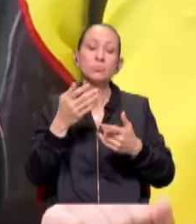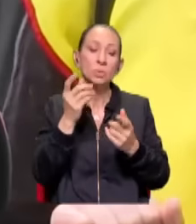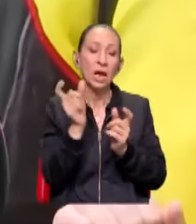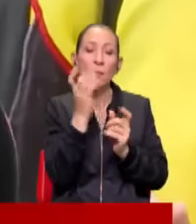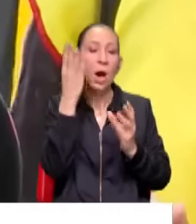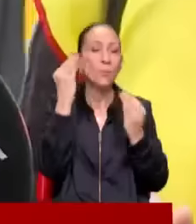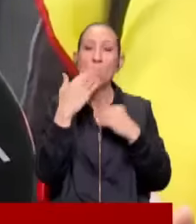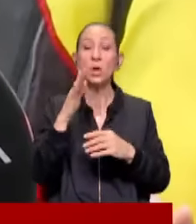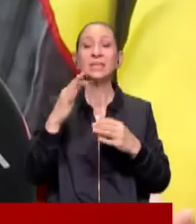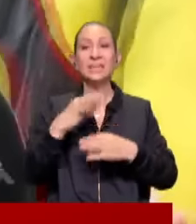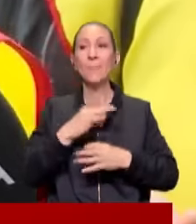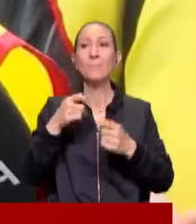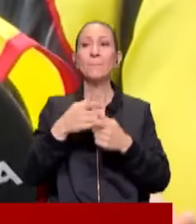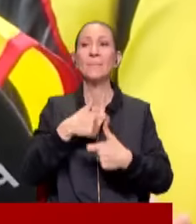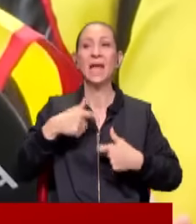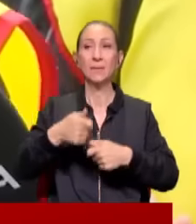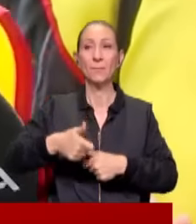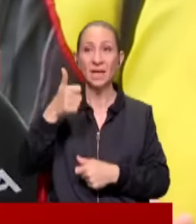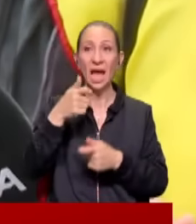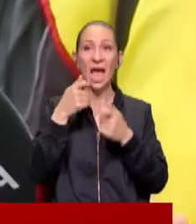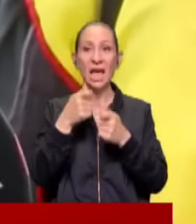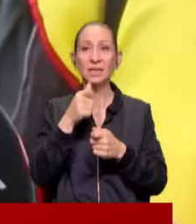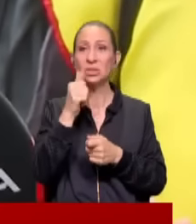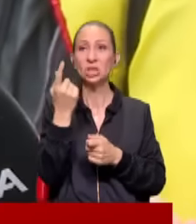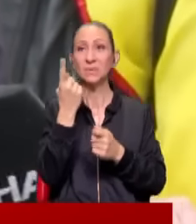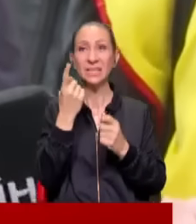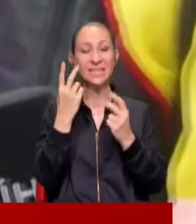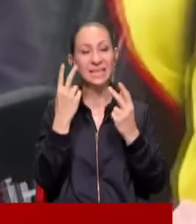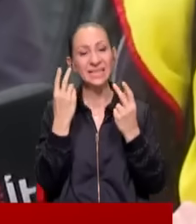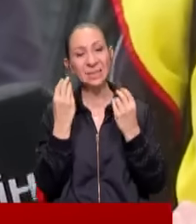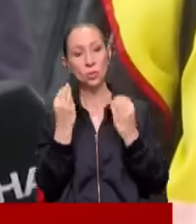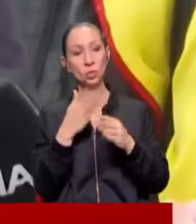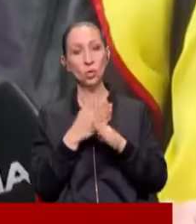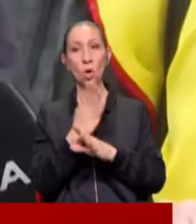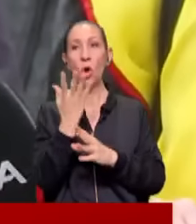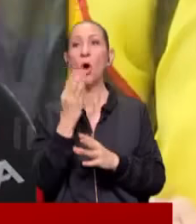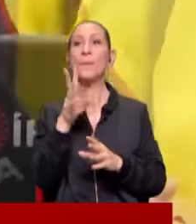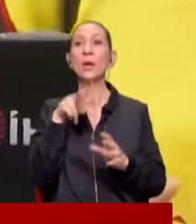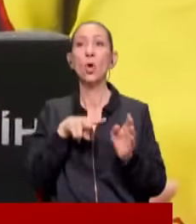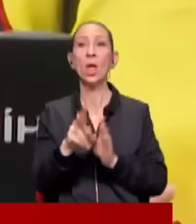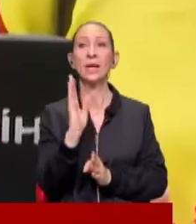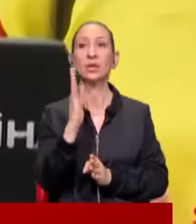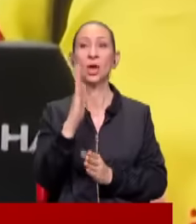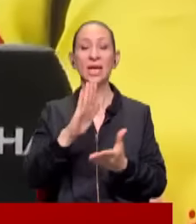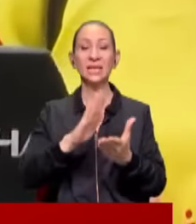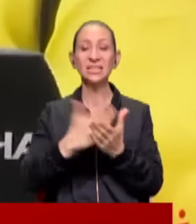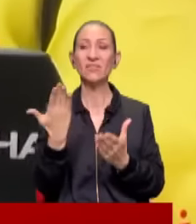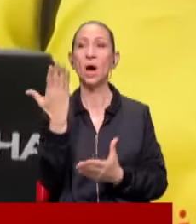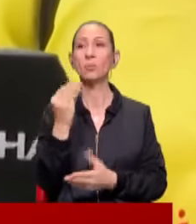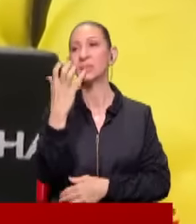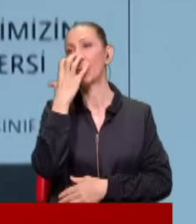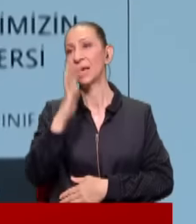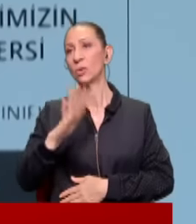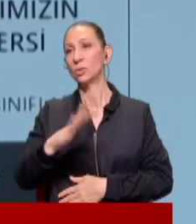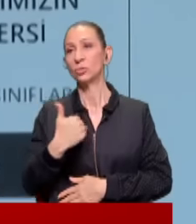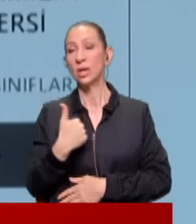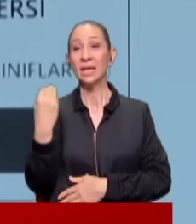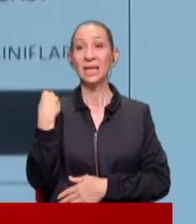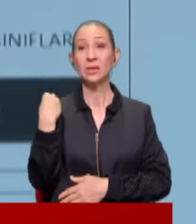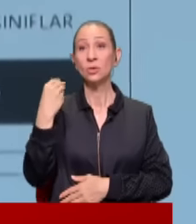Bakanı Yusuf Tekin'le eğitim hiç de tekin olmayan yola girmek üzere. İstifa etmesini bekliyoruz.